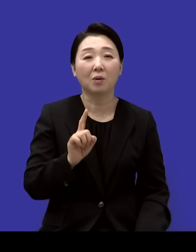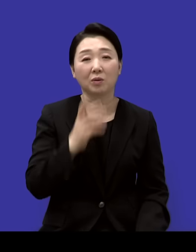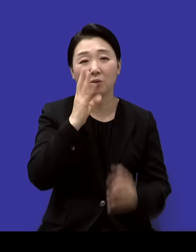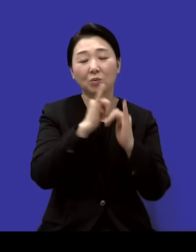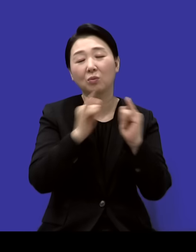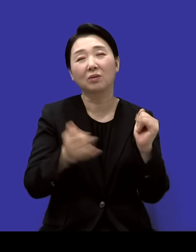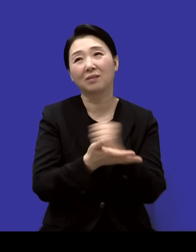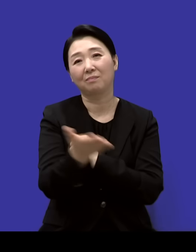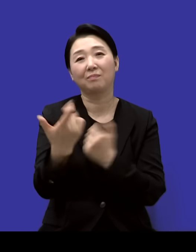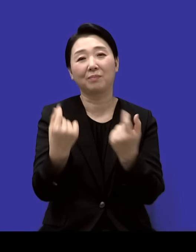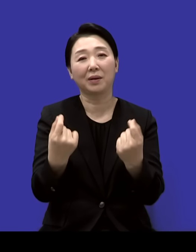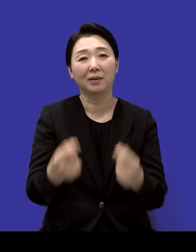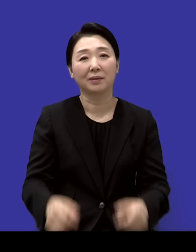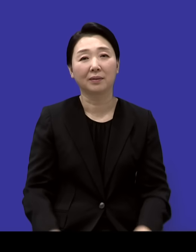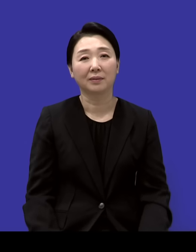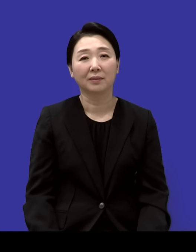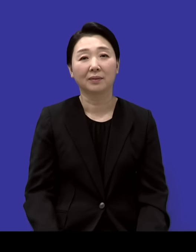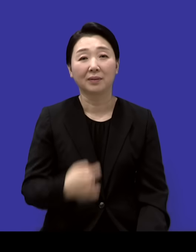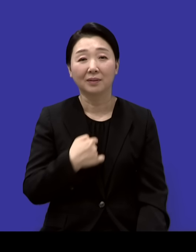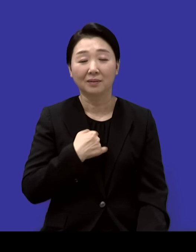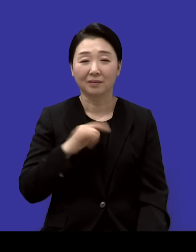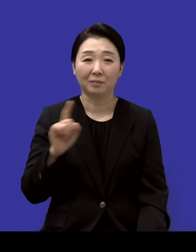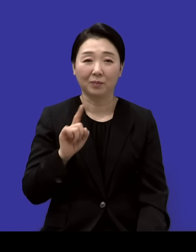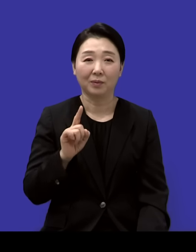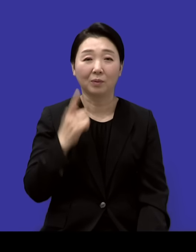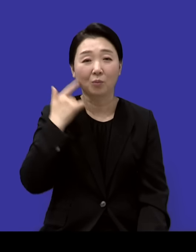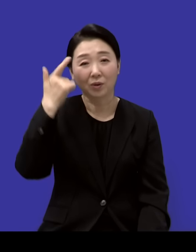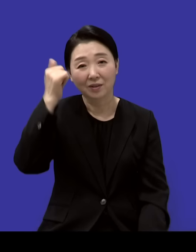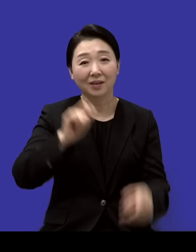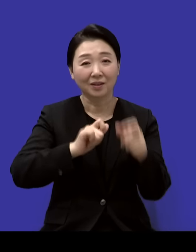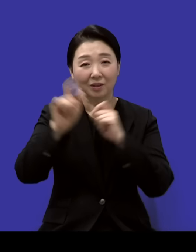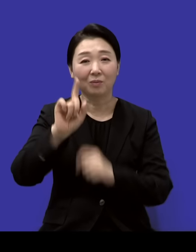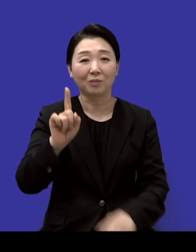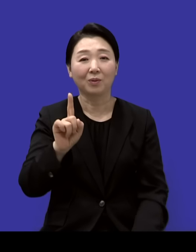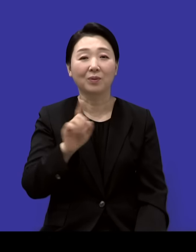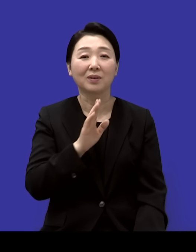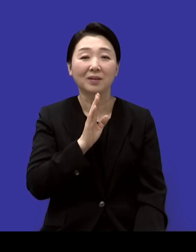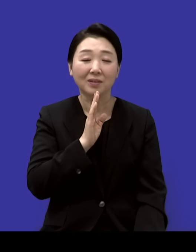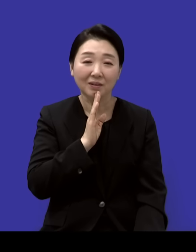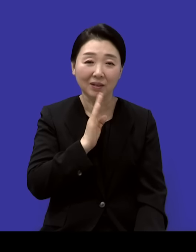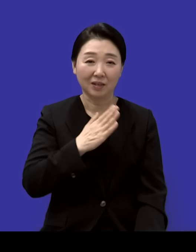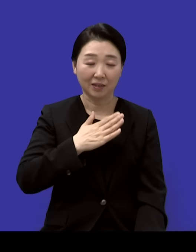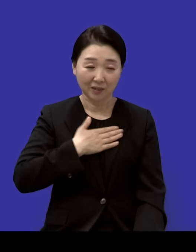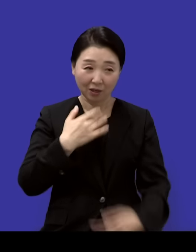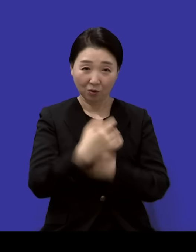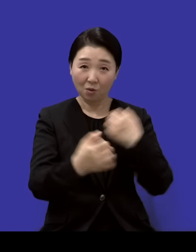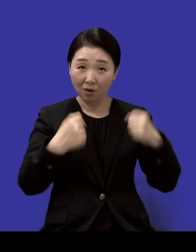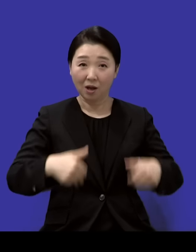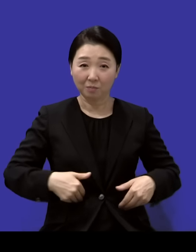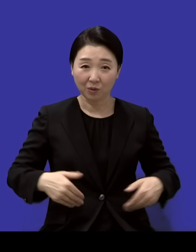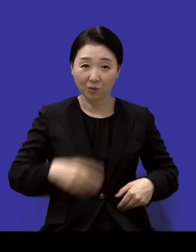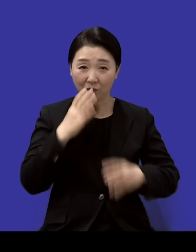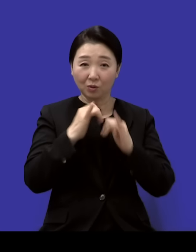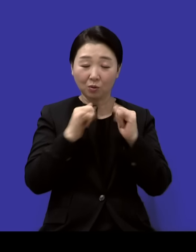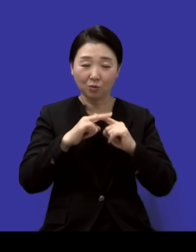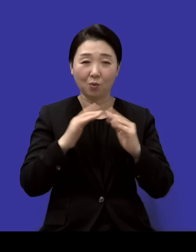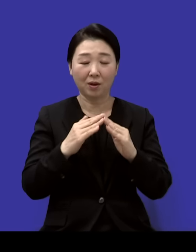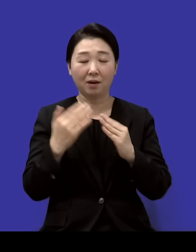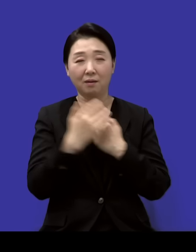성도들한테 흘러가는 거거든요. 그래서 저는 우리 많은 목회자분들이 진짜로 나도 건강해지지만 우리 성도, 우리